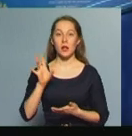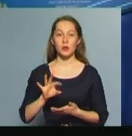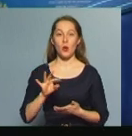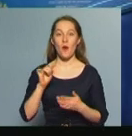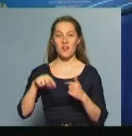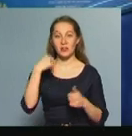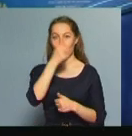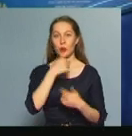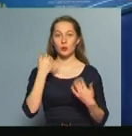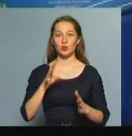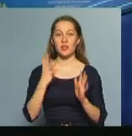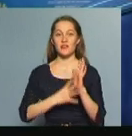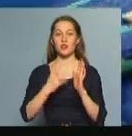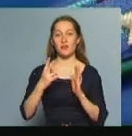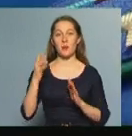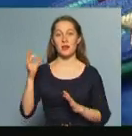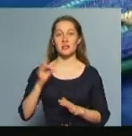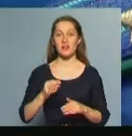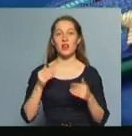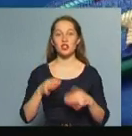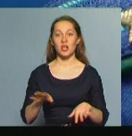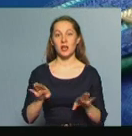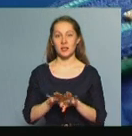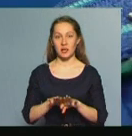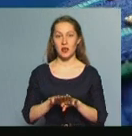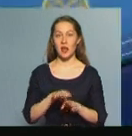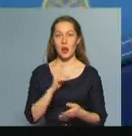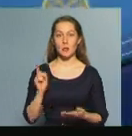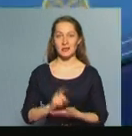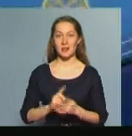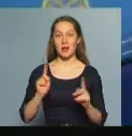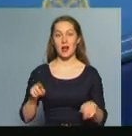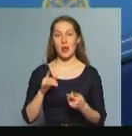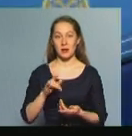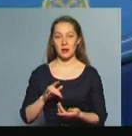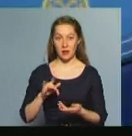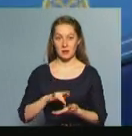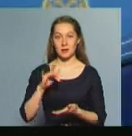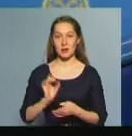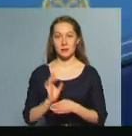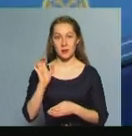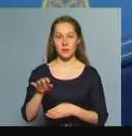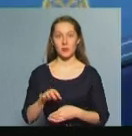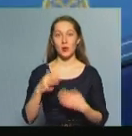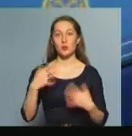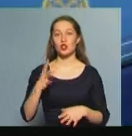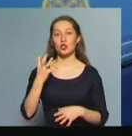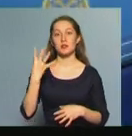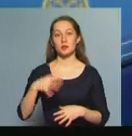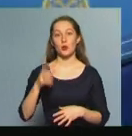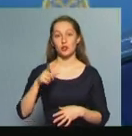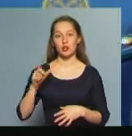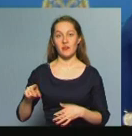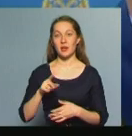по 92% решений такая обязанность возложена. В социальной реабилитации уже нуждается 440 лиц, но